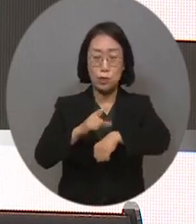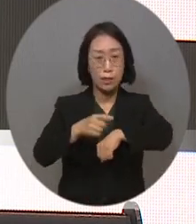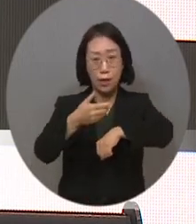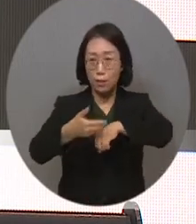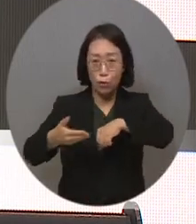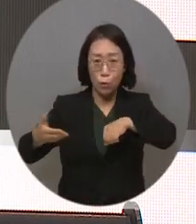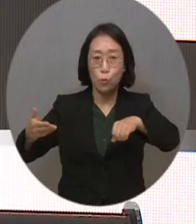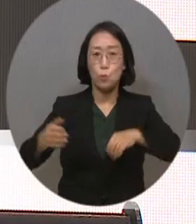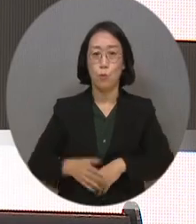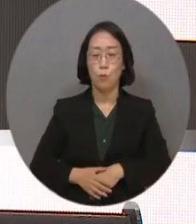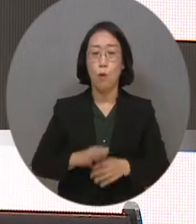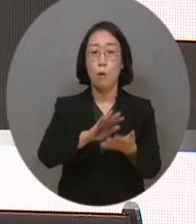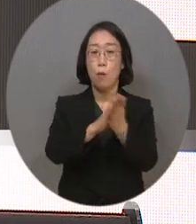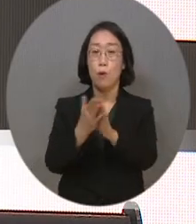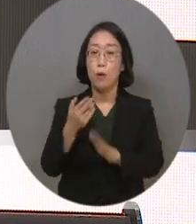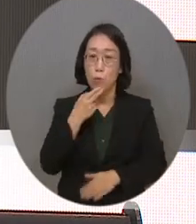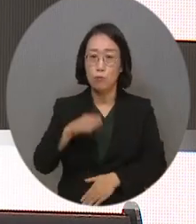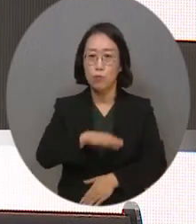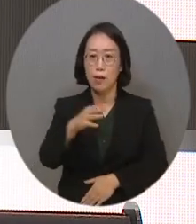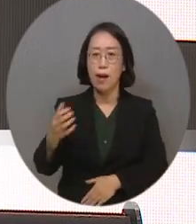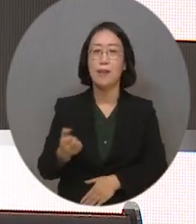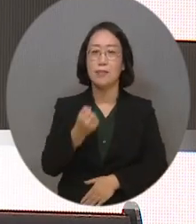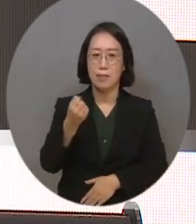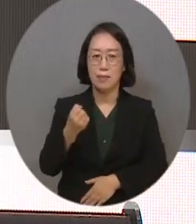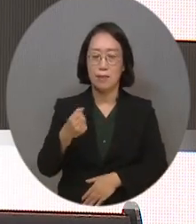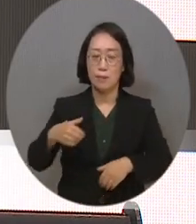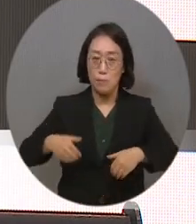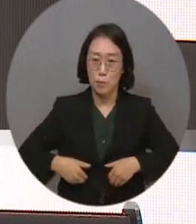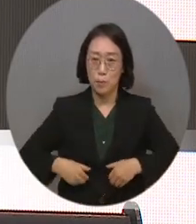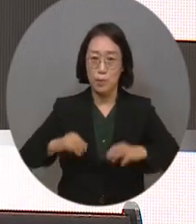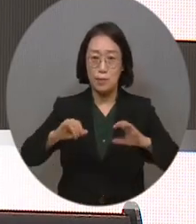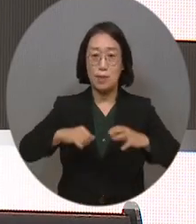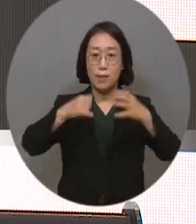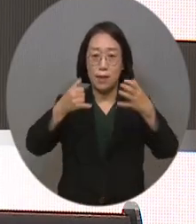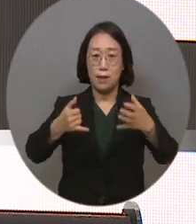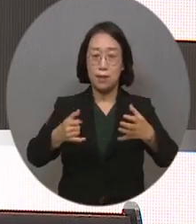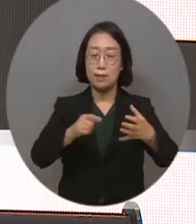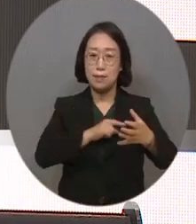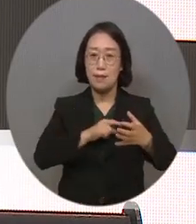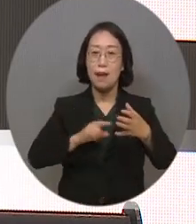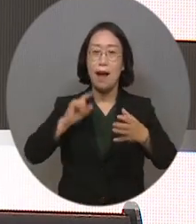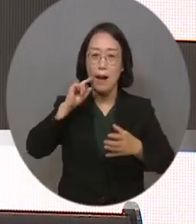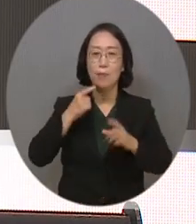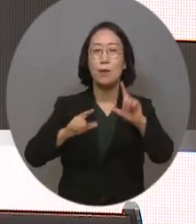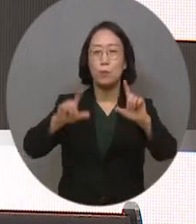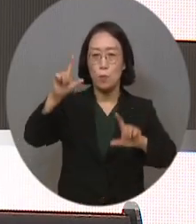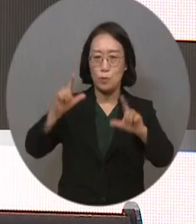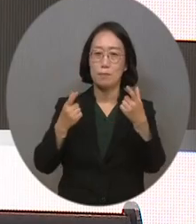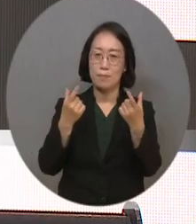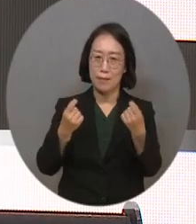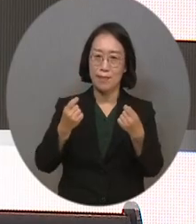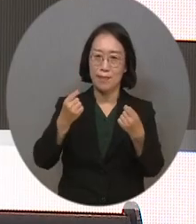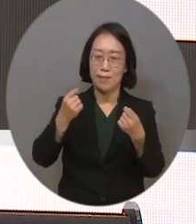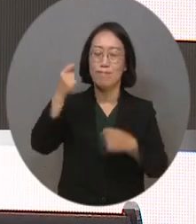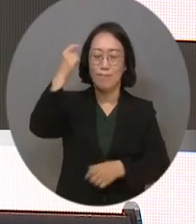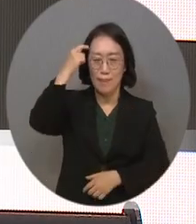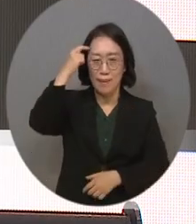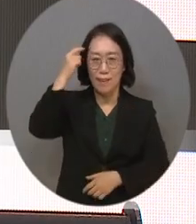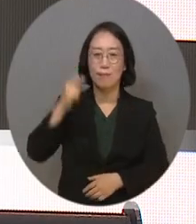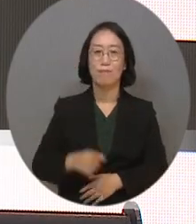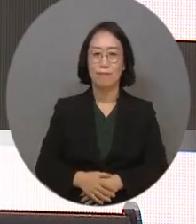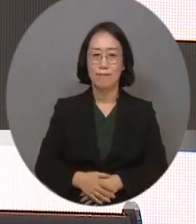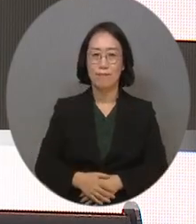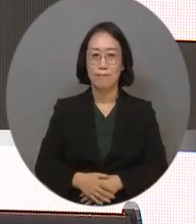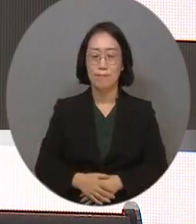흘러도 변함없이 우리가 간직해야 될 어이 세상에 가장 아름다운 모습이 아닌가 그런 생각을 합니다